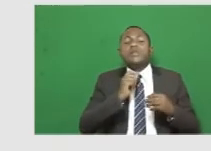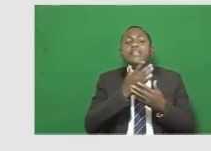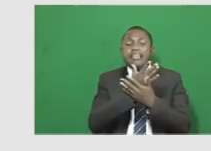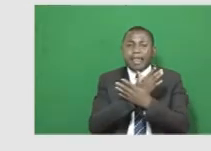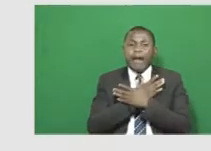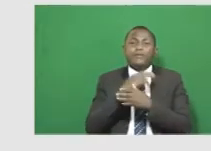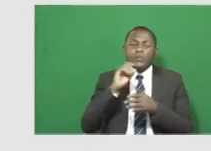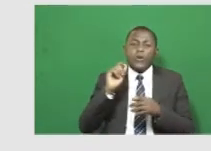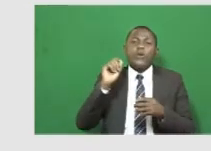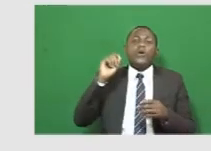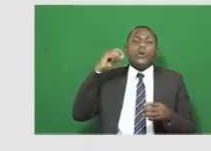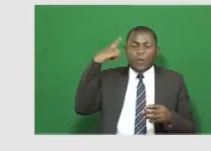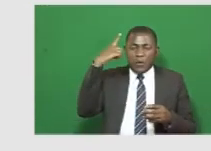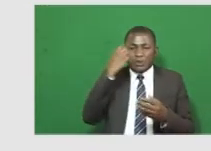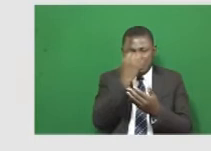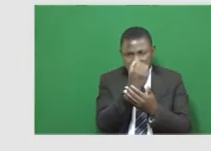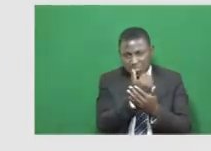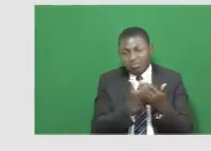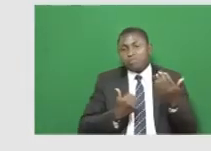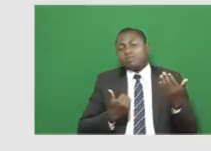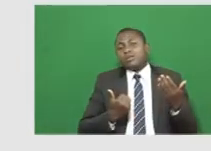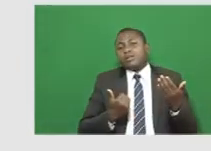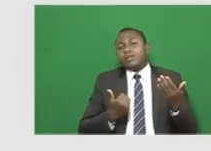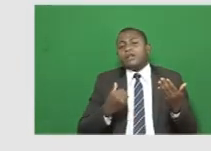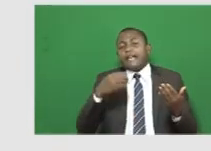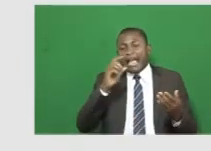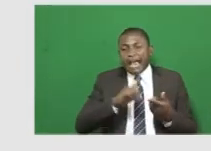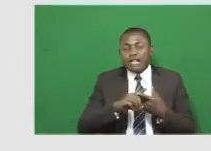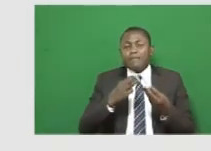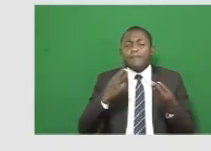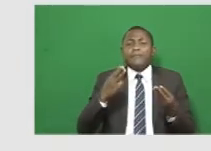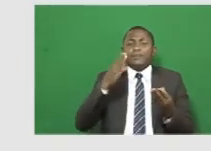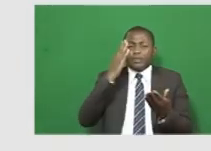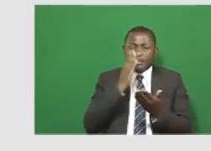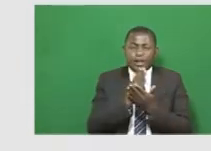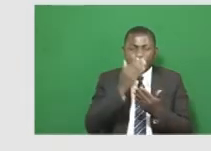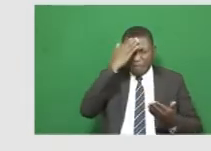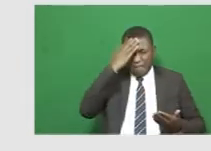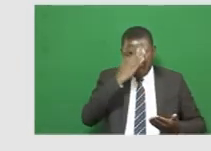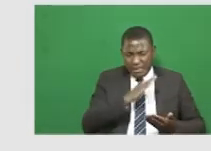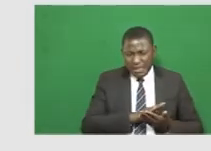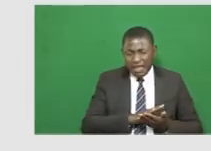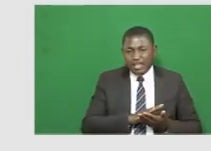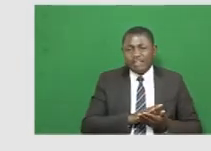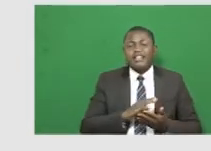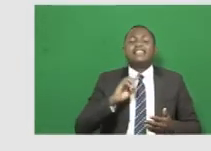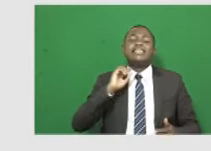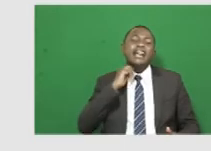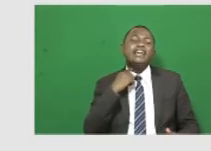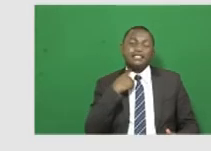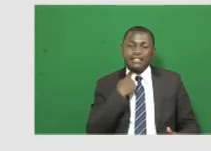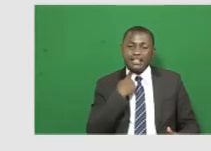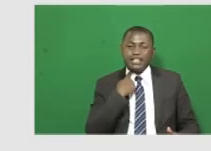Saka Mwari anovatumira simba rekukanganisa. Mm-hmm. Kuti vatende nhema. Mm-hmm. Kuti vose vasina kutenda zvokwadi